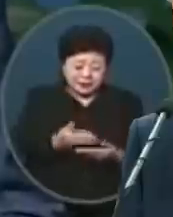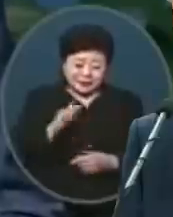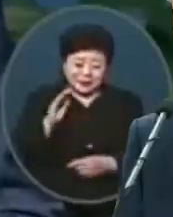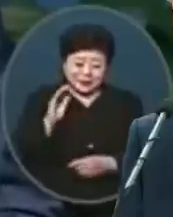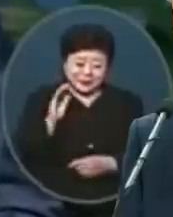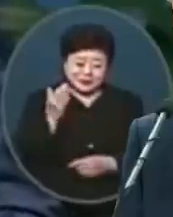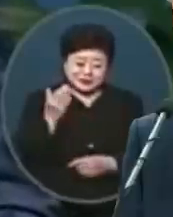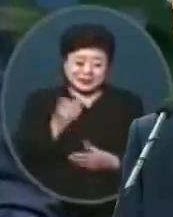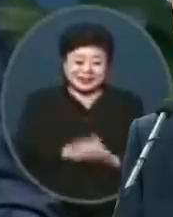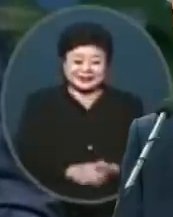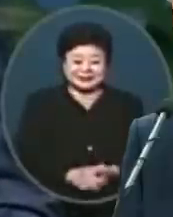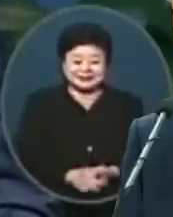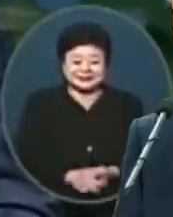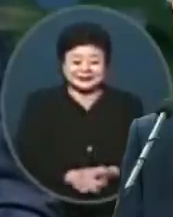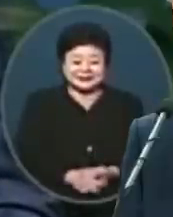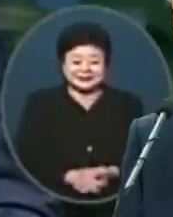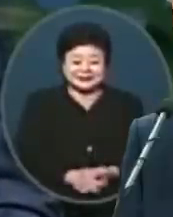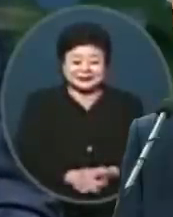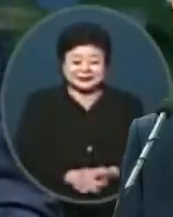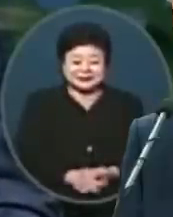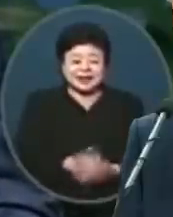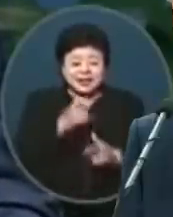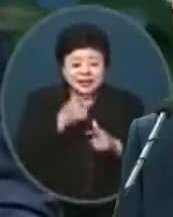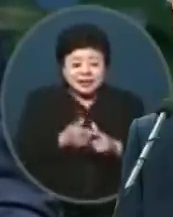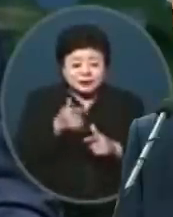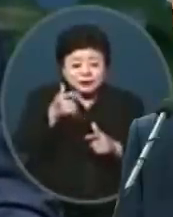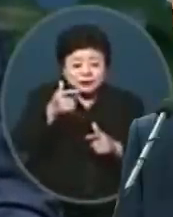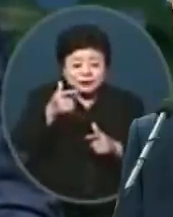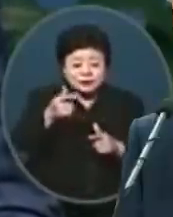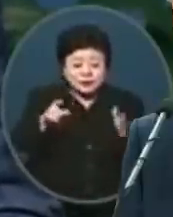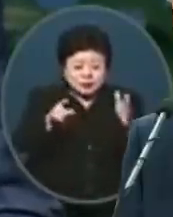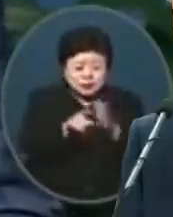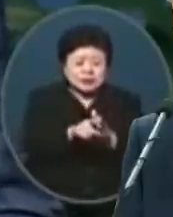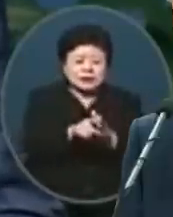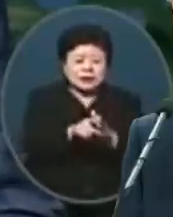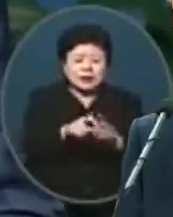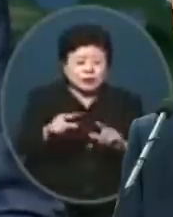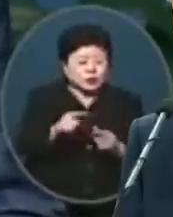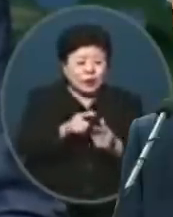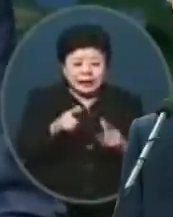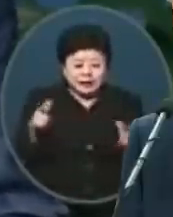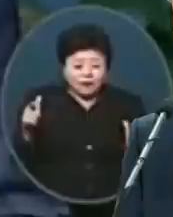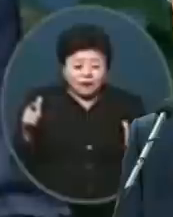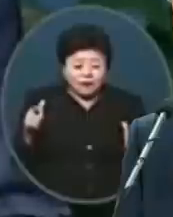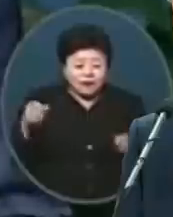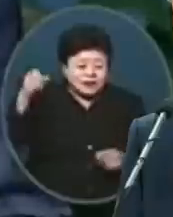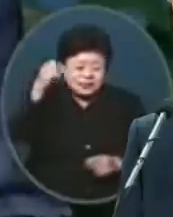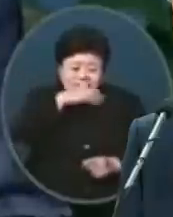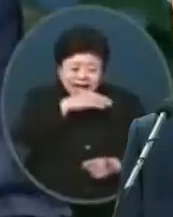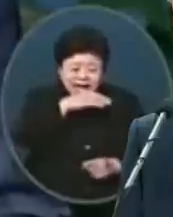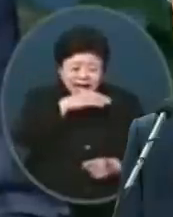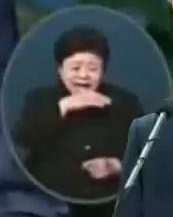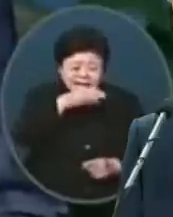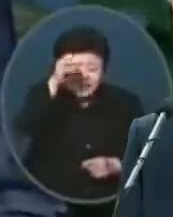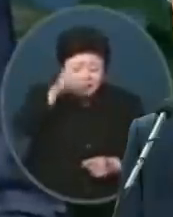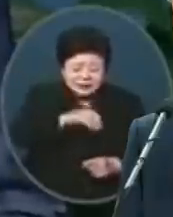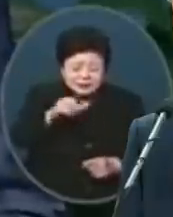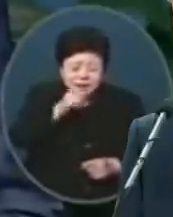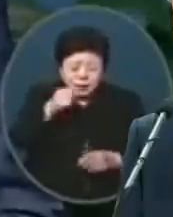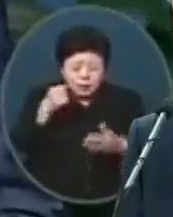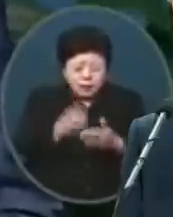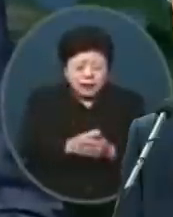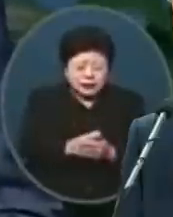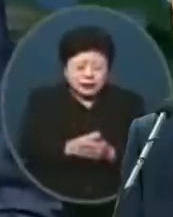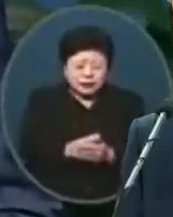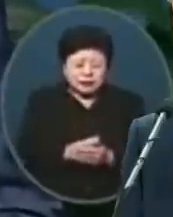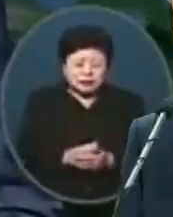우리를 놓아주셨던 이 예수 믿는 것 보통이 아닙니다. 그냥 십자가에 못 박혀 우리